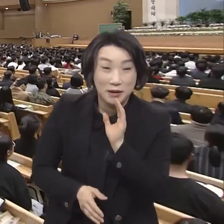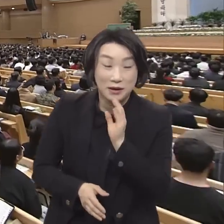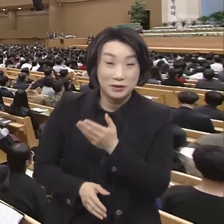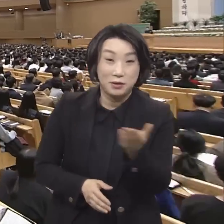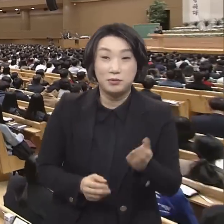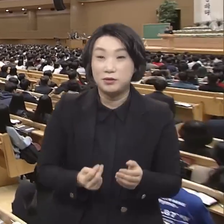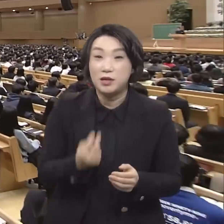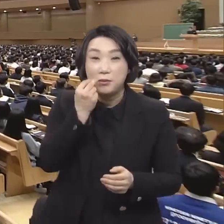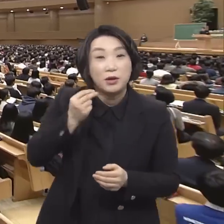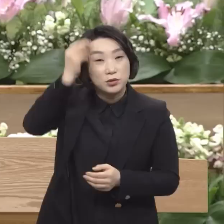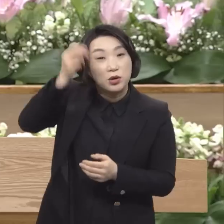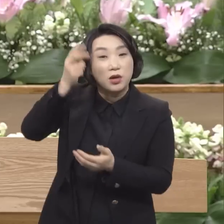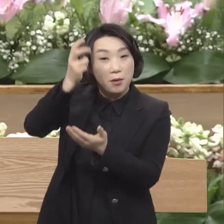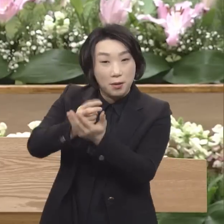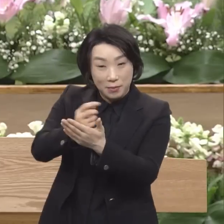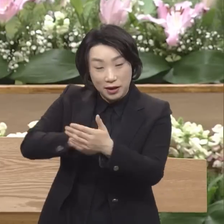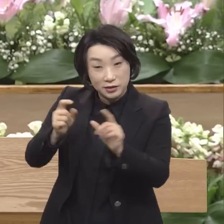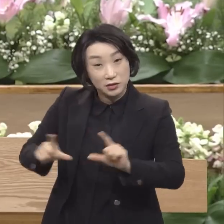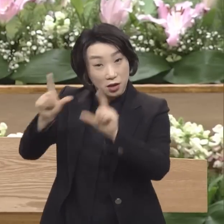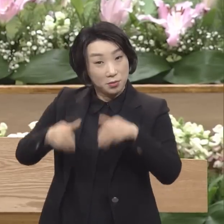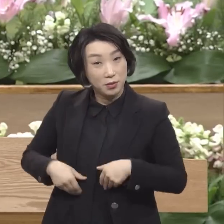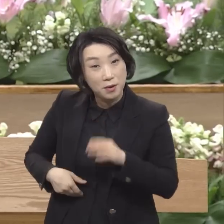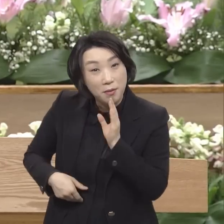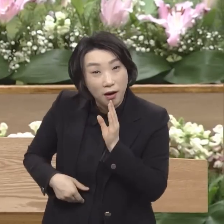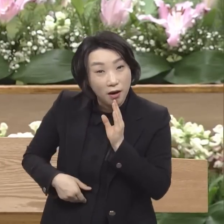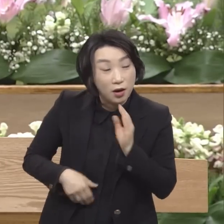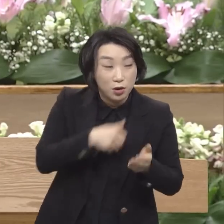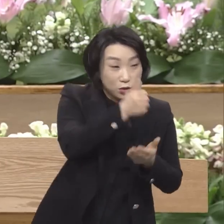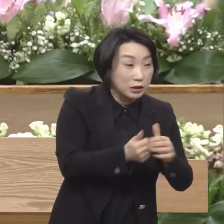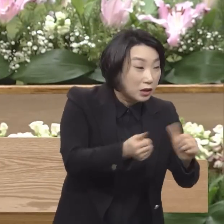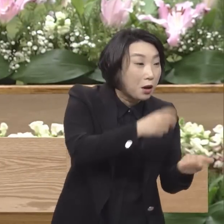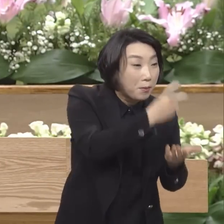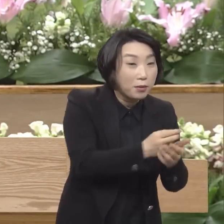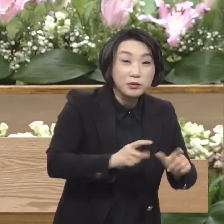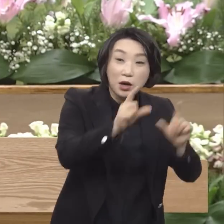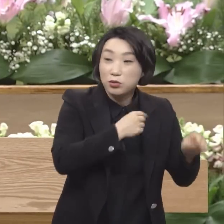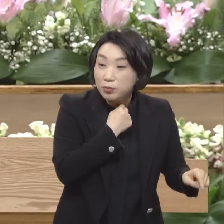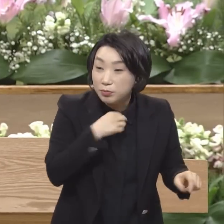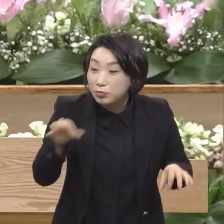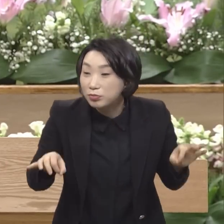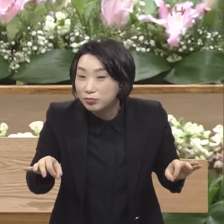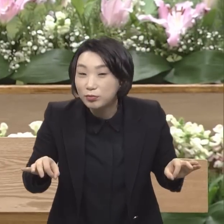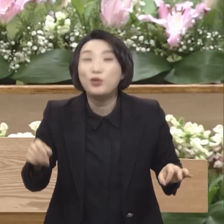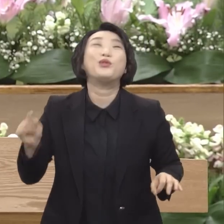그럼 생명의 성령의 법 안에 살아야 돼? 죄와 사망의 법에서 살아야 돼?